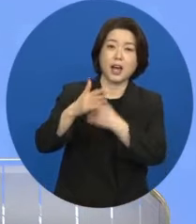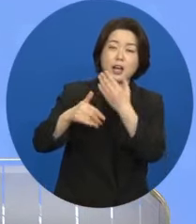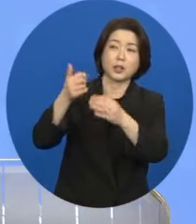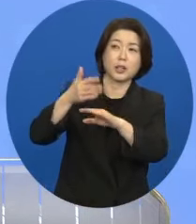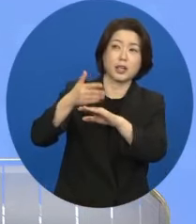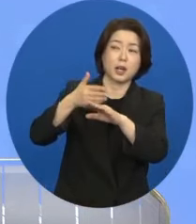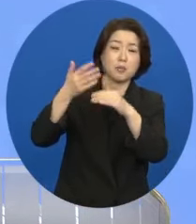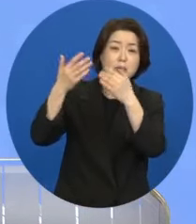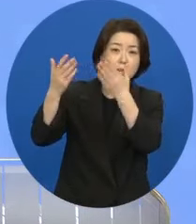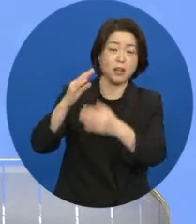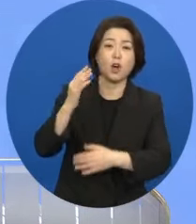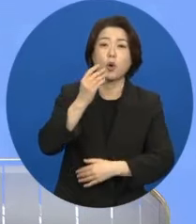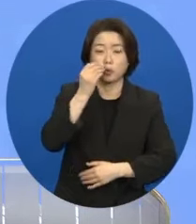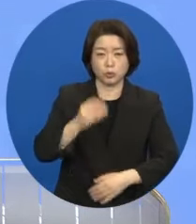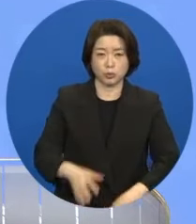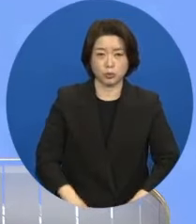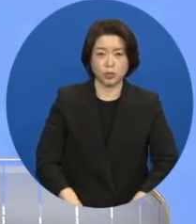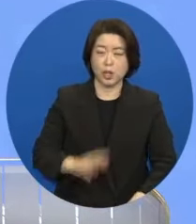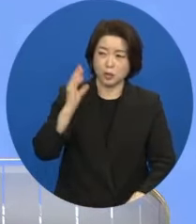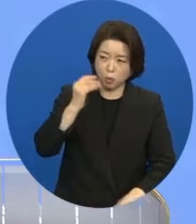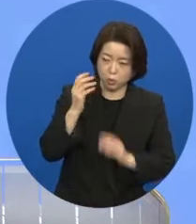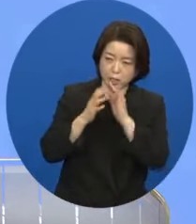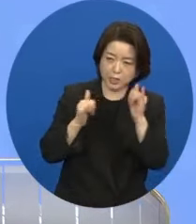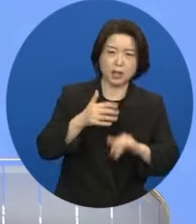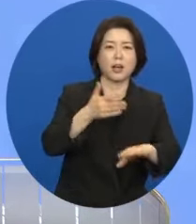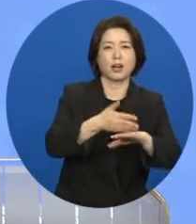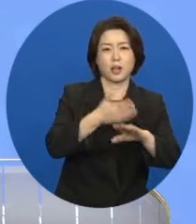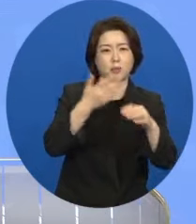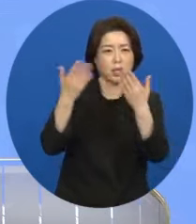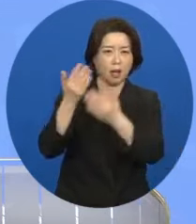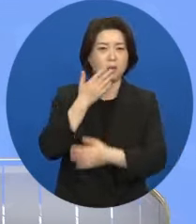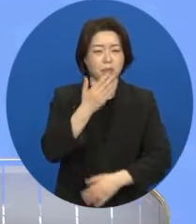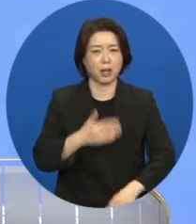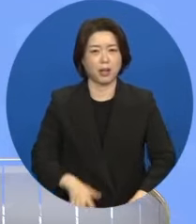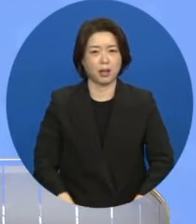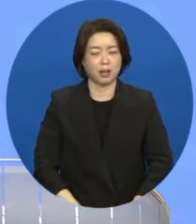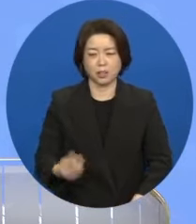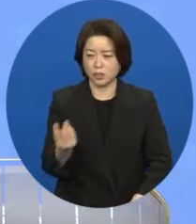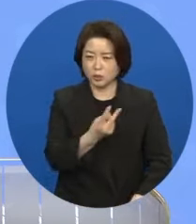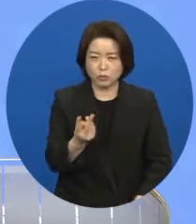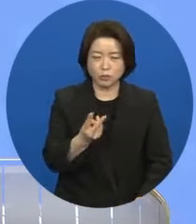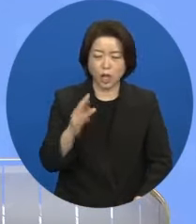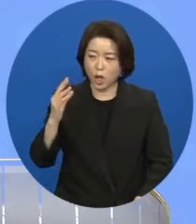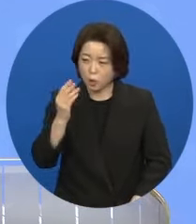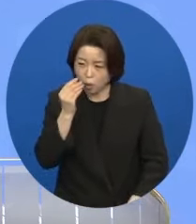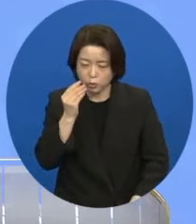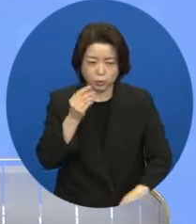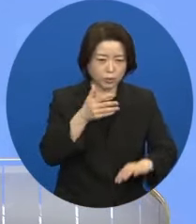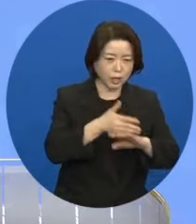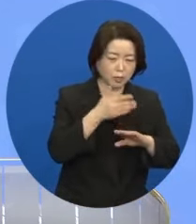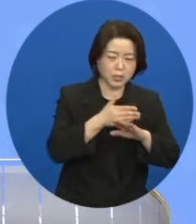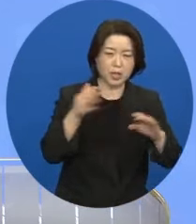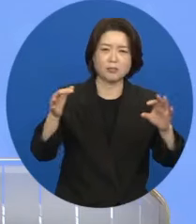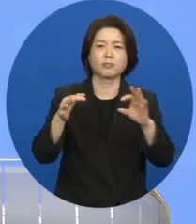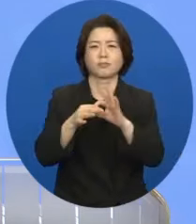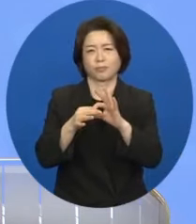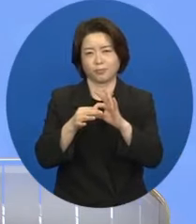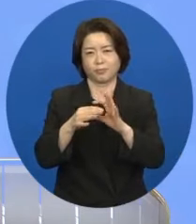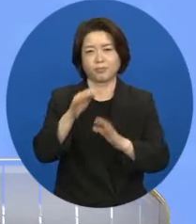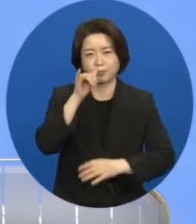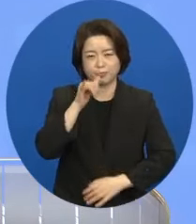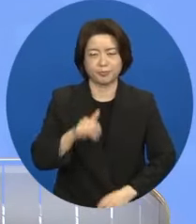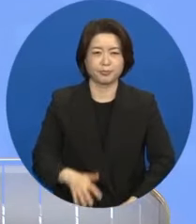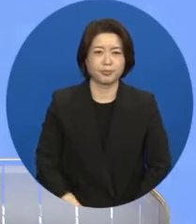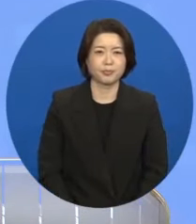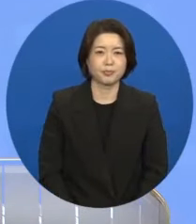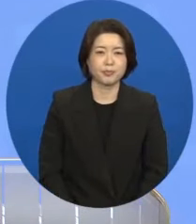감사한 자가 또한 거룩한 것이고 거룩한 자가 또한 감사한다 이것 둘은 깊이 서로 연결되어 있는